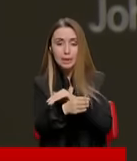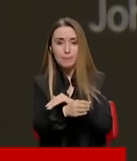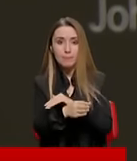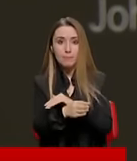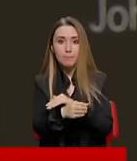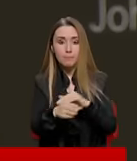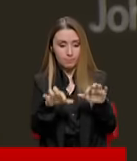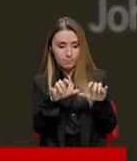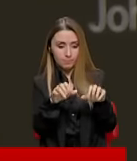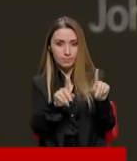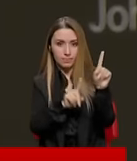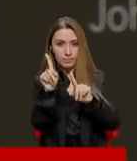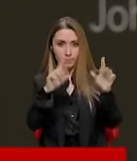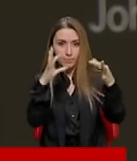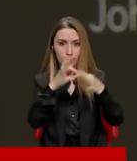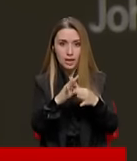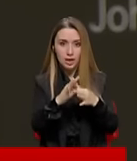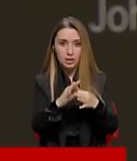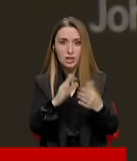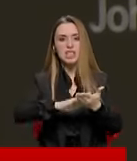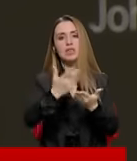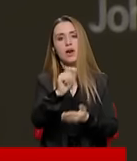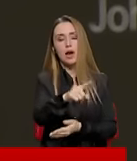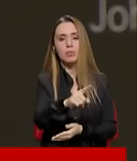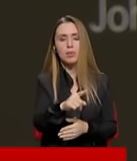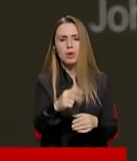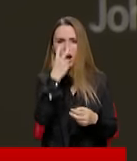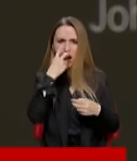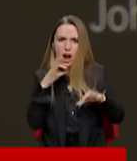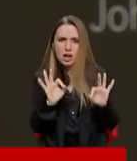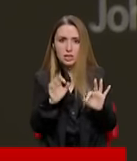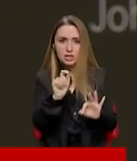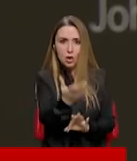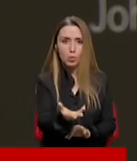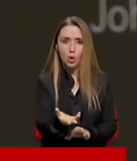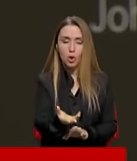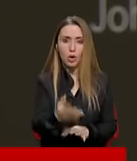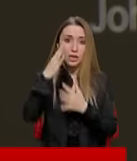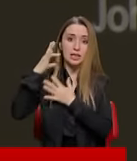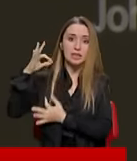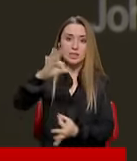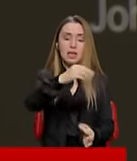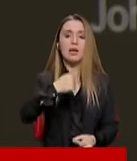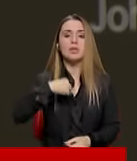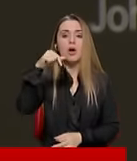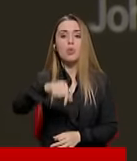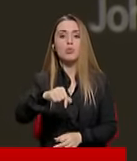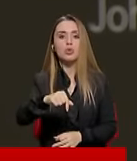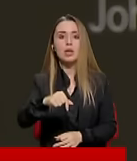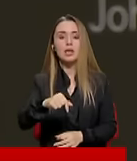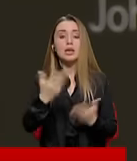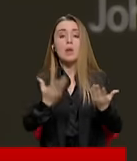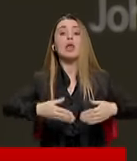iPad'den internete bağlandı diye istifa etti bu kadar hassas davranırken insanlar artık bizim bunları